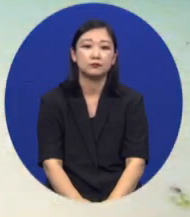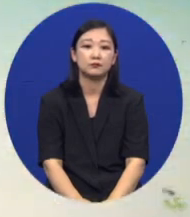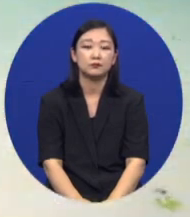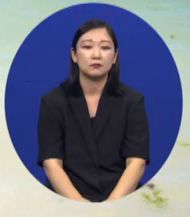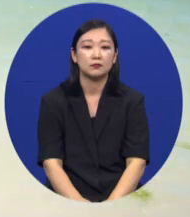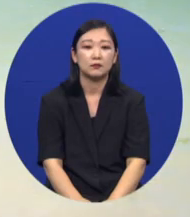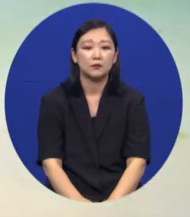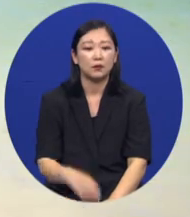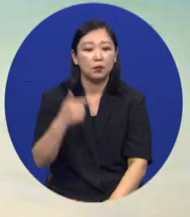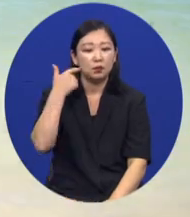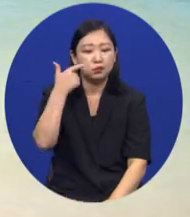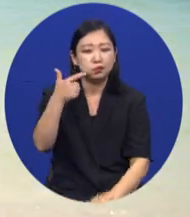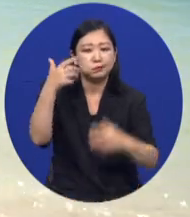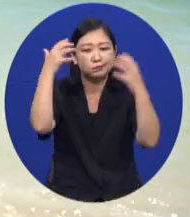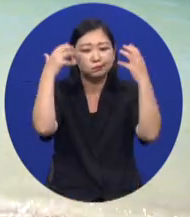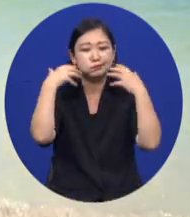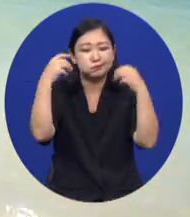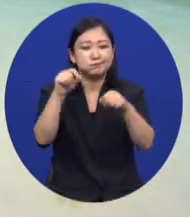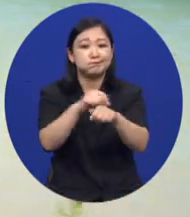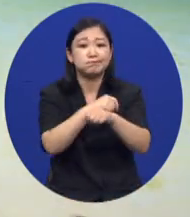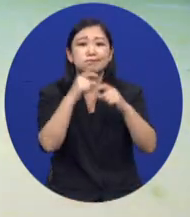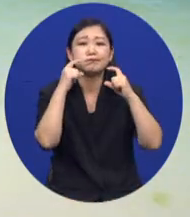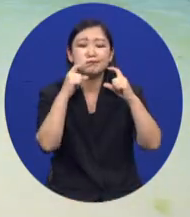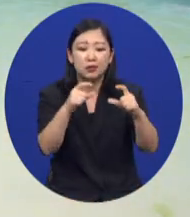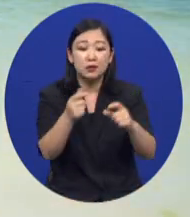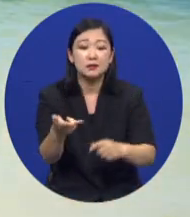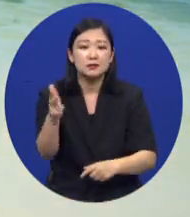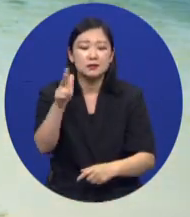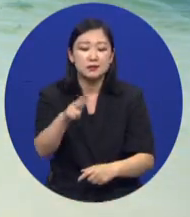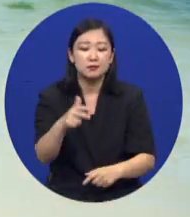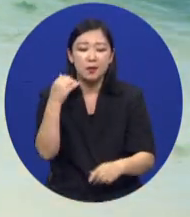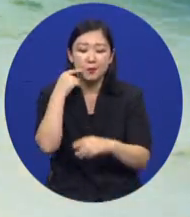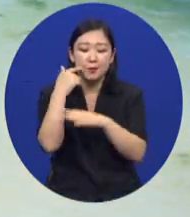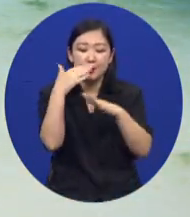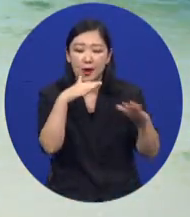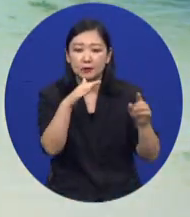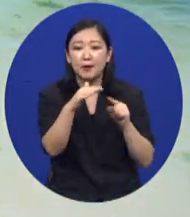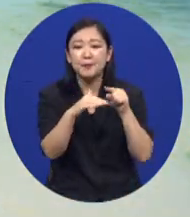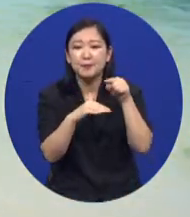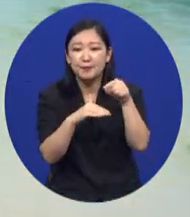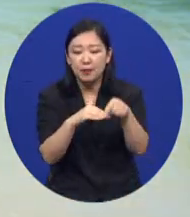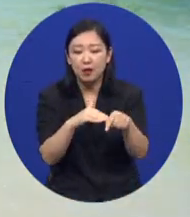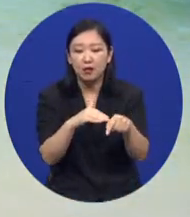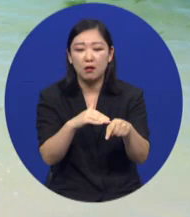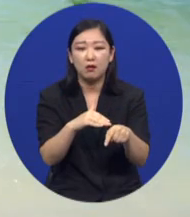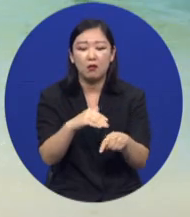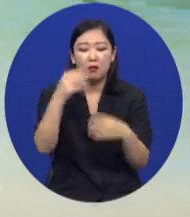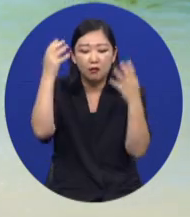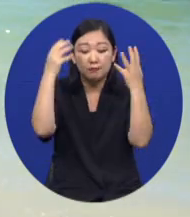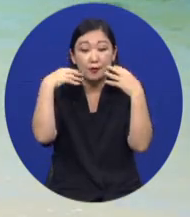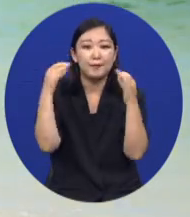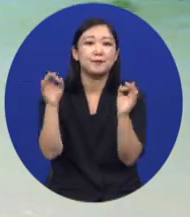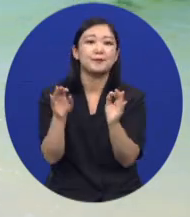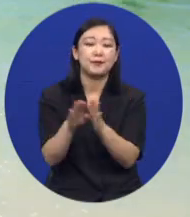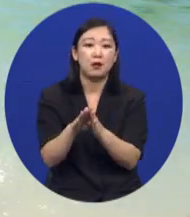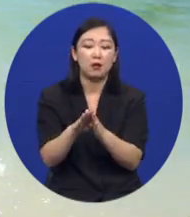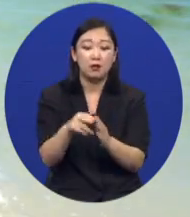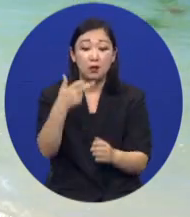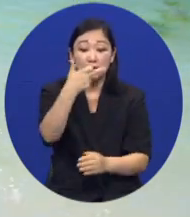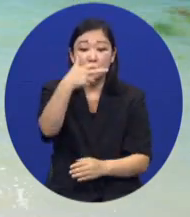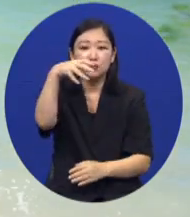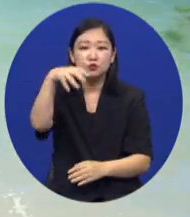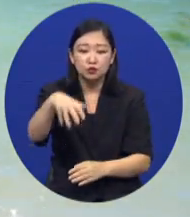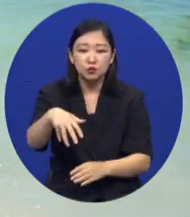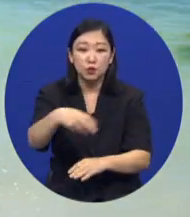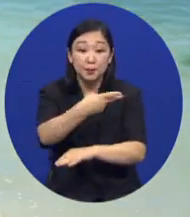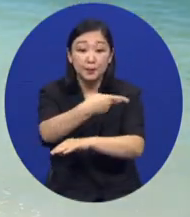네, 6일째 폭염특보가 이어지고 있지만 이렇게 물속에 들어오니 무더위가 잠시나마 날아가는데요. 오늘 제주 도내 12곳 해수욕장이